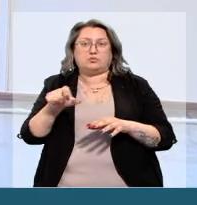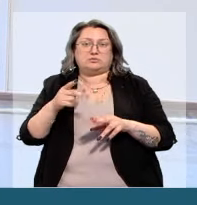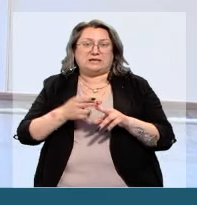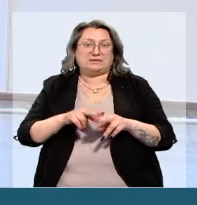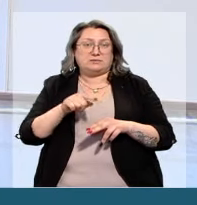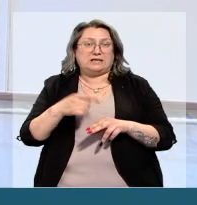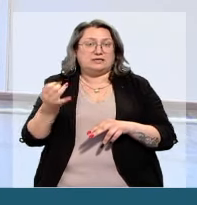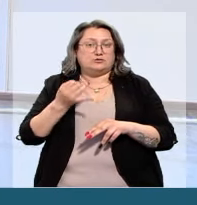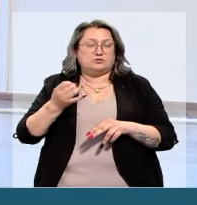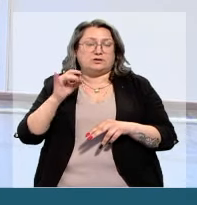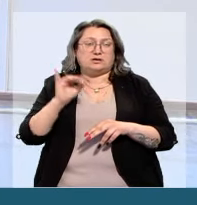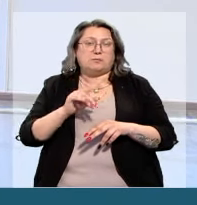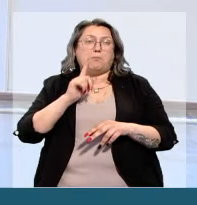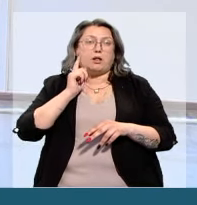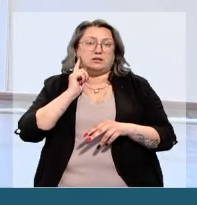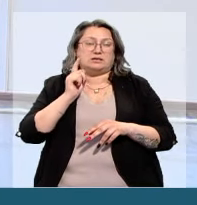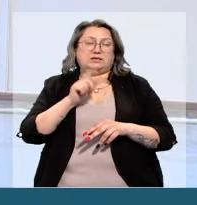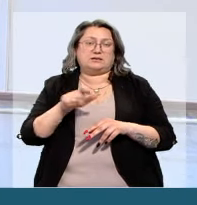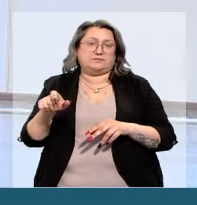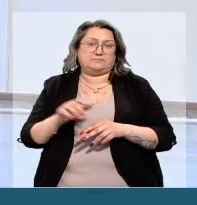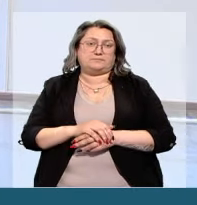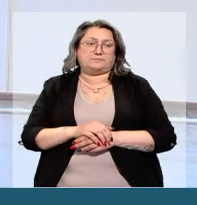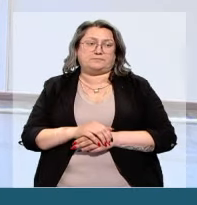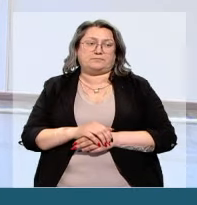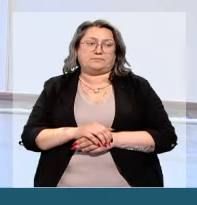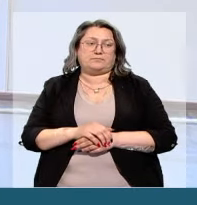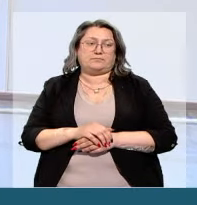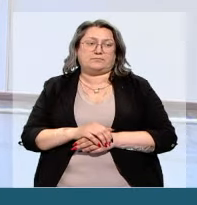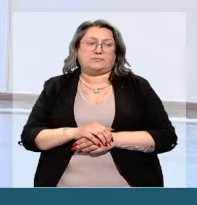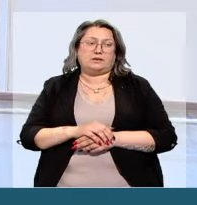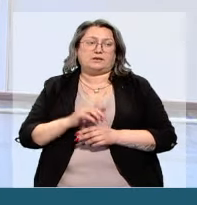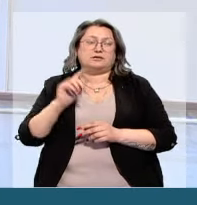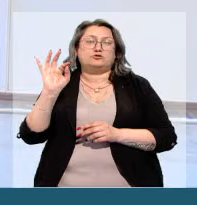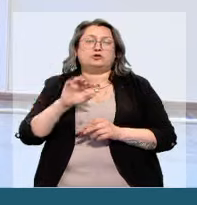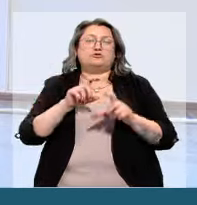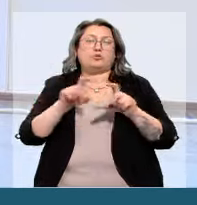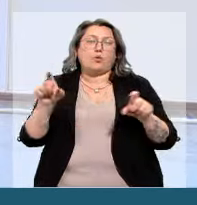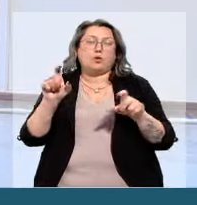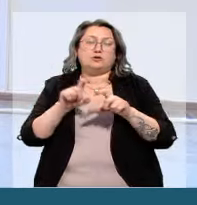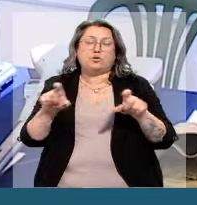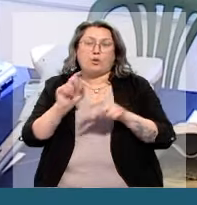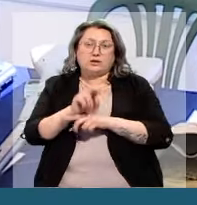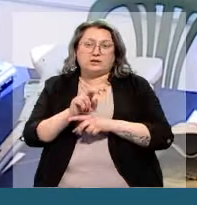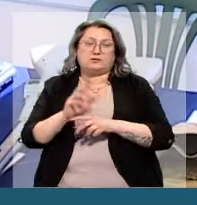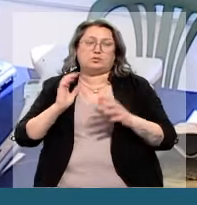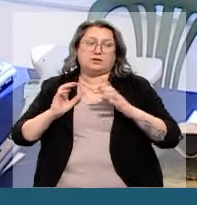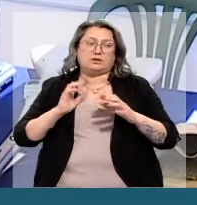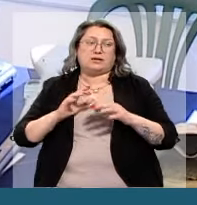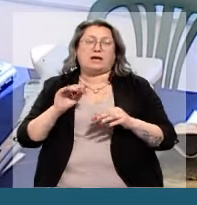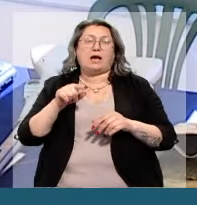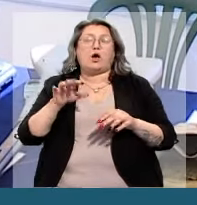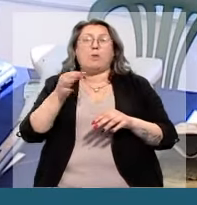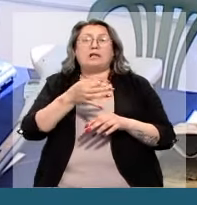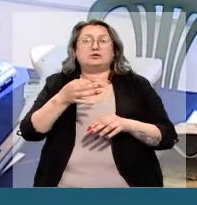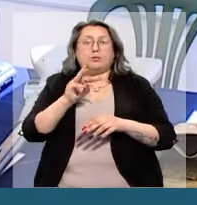этим интересуются, но и молодое поколение. Часто приходят школьники, студенты. Наряду с